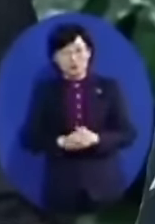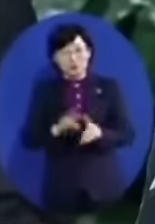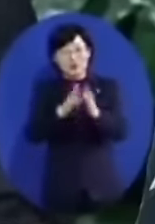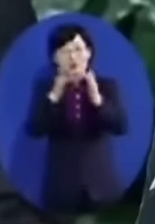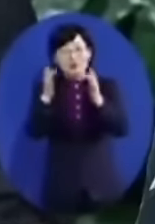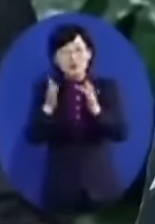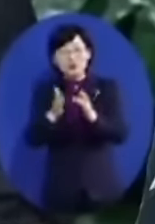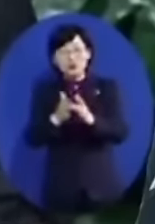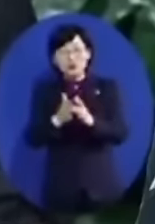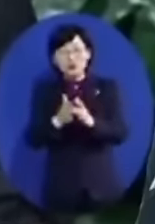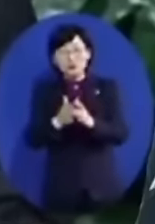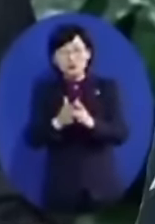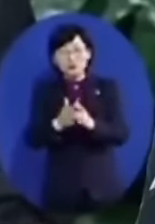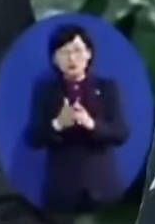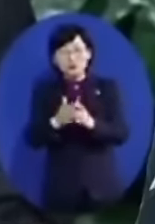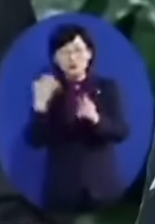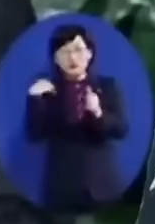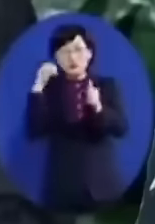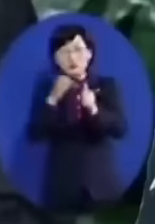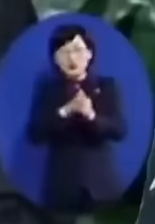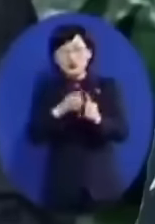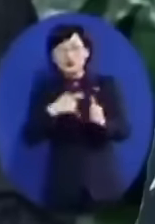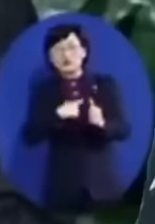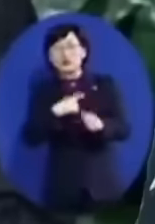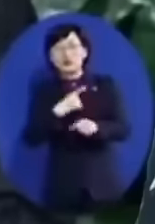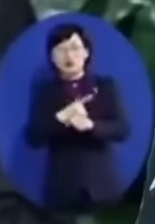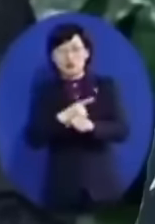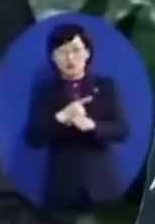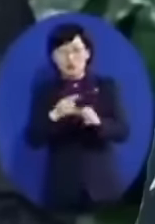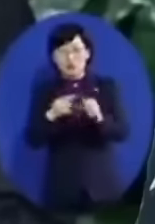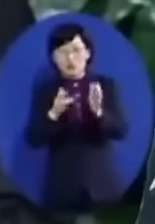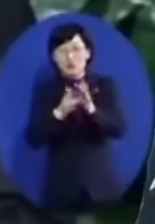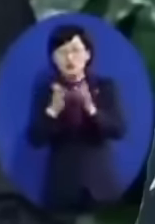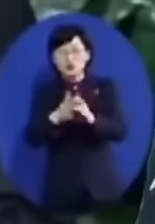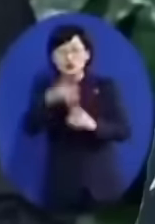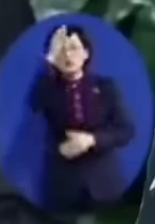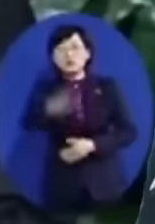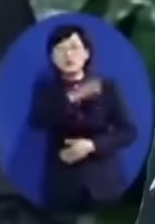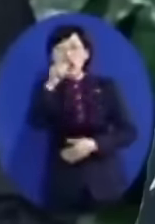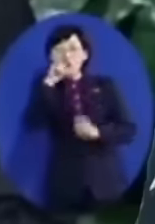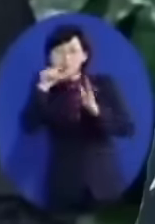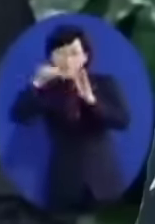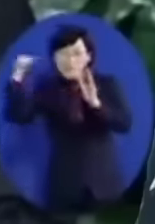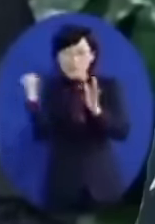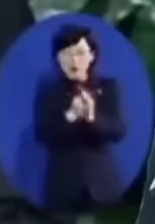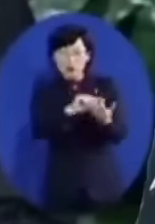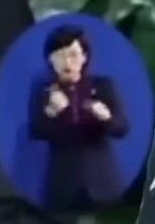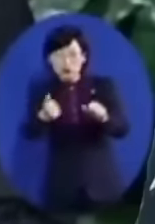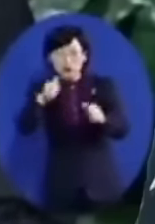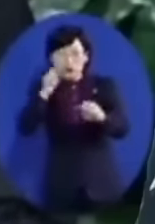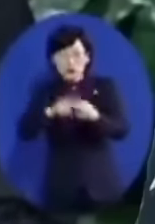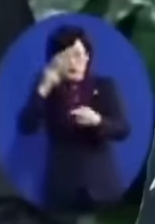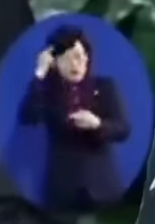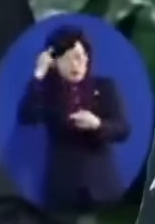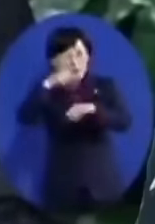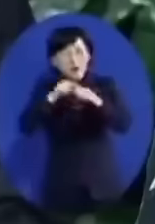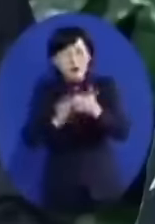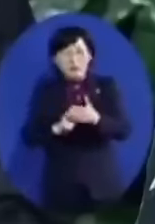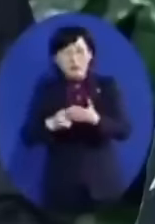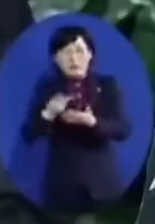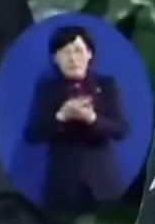예수님은 짐을 안 짊어졌습니다. 예수님께서는 십자가에 못 박아 죽을 것을 생각하고 마음에 굉장히 번뇌로웠습니다.